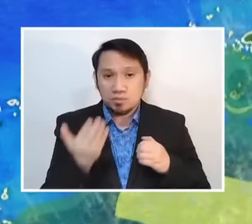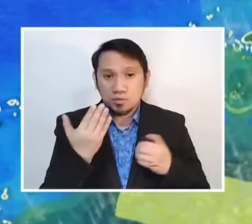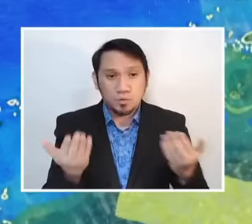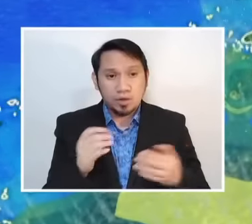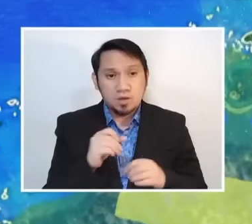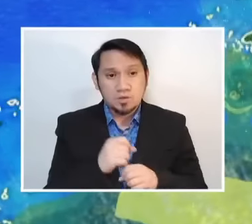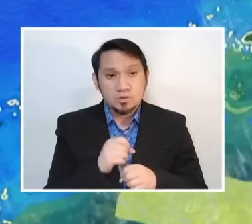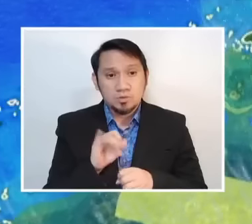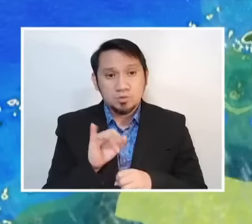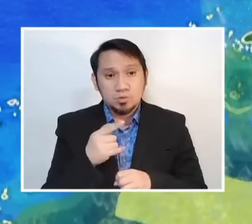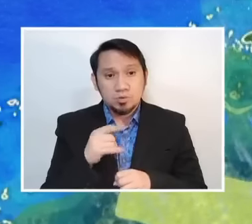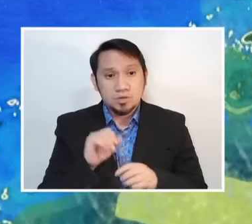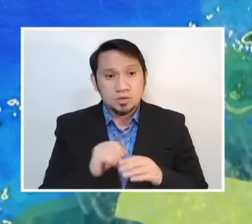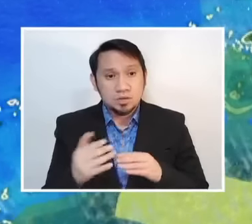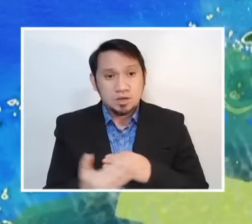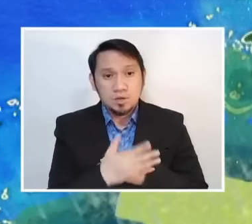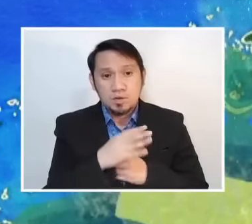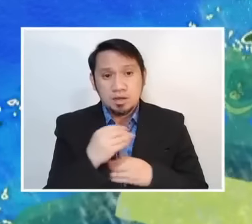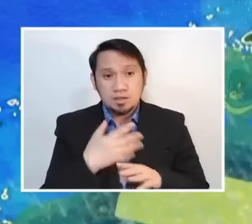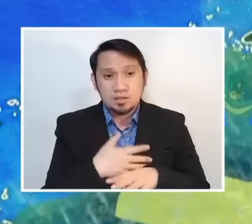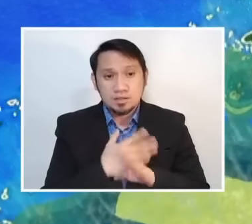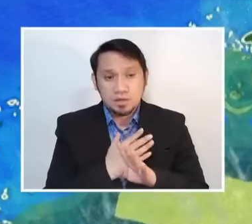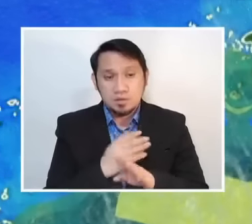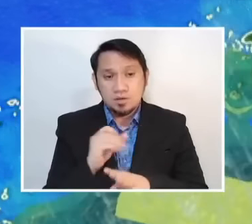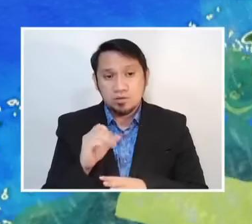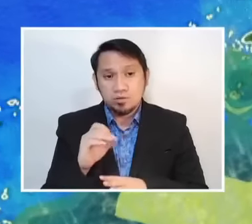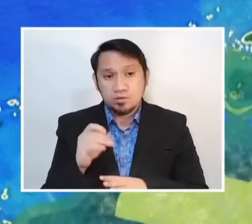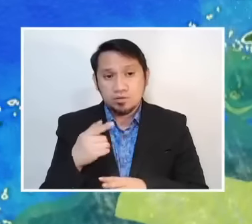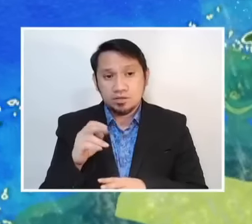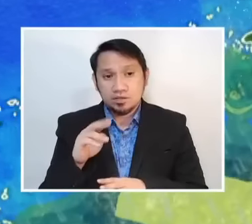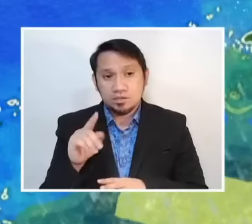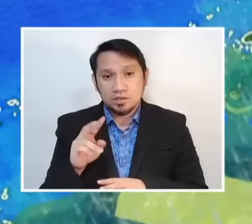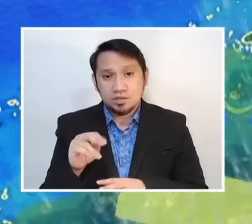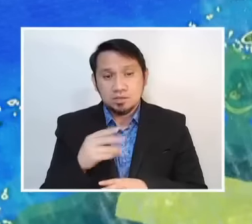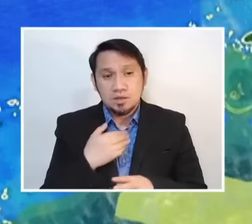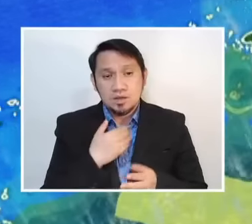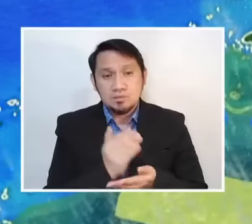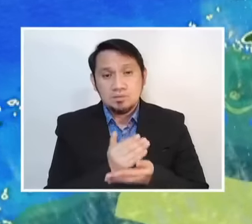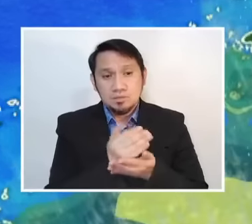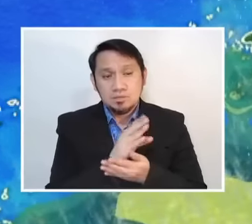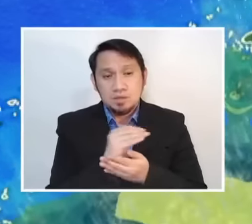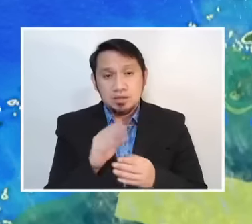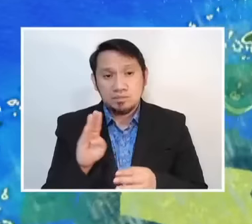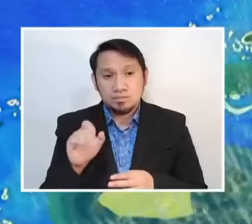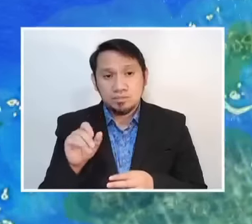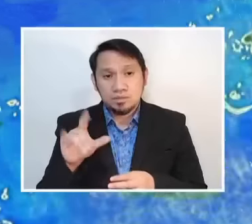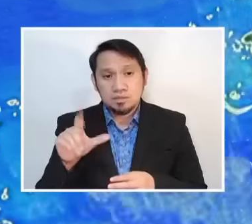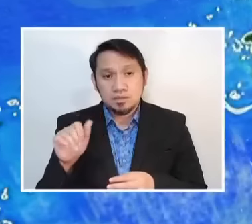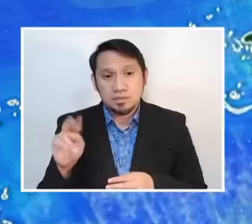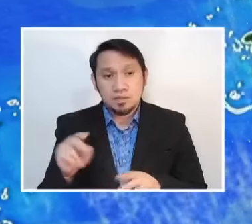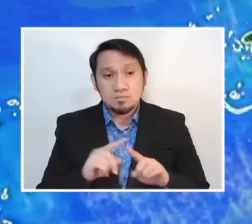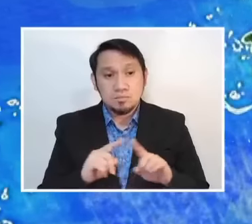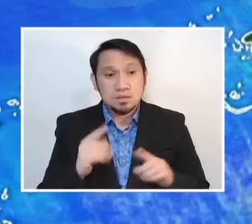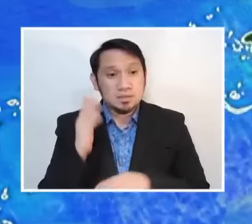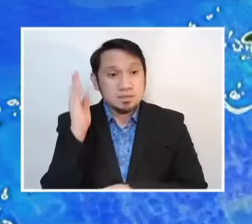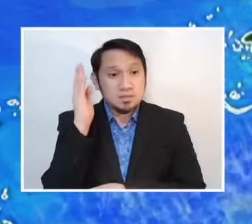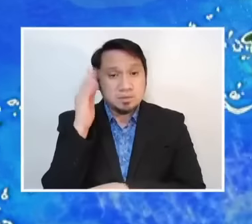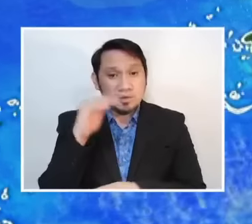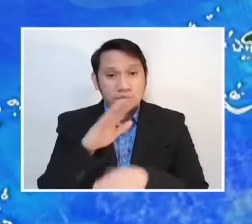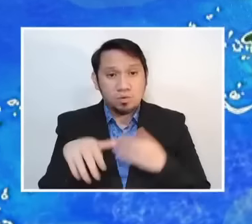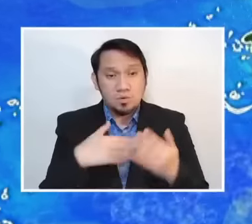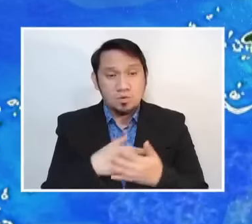Sur, southern part ng Davao Region at ng Sokcergen at maulan po sa Zamboanga Peninsula at sa Basilan. Pagsapit ng tanghali, buong Mindanao